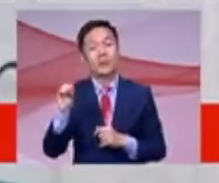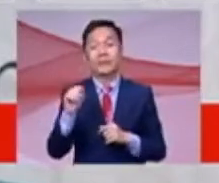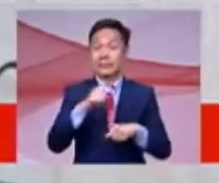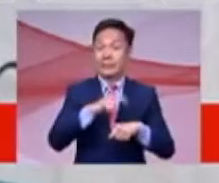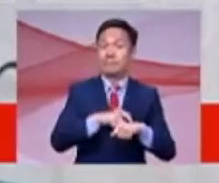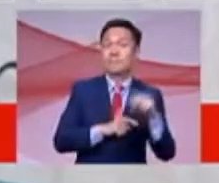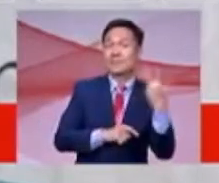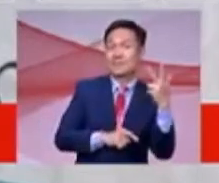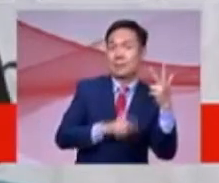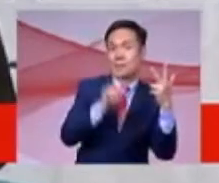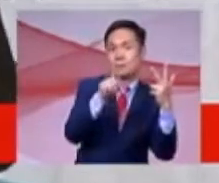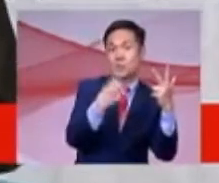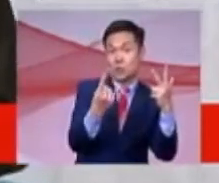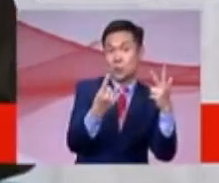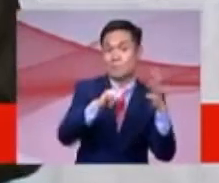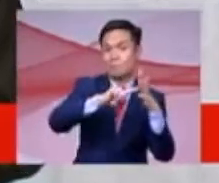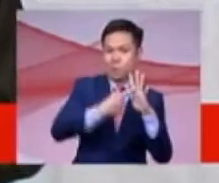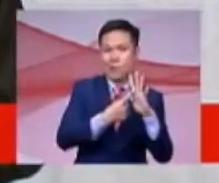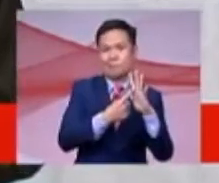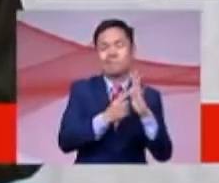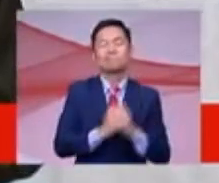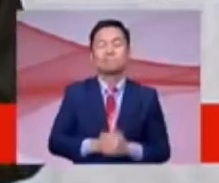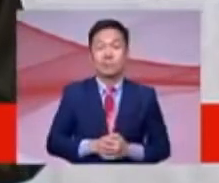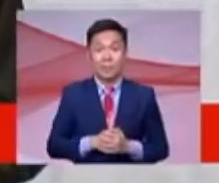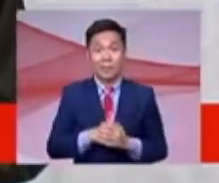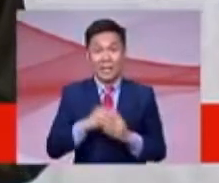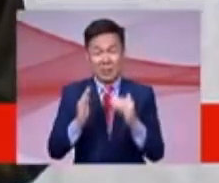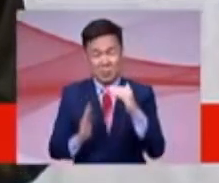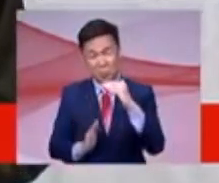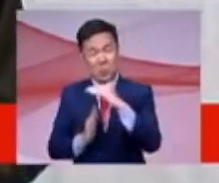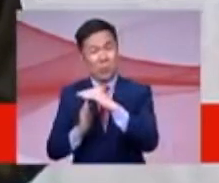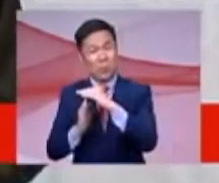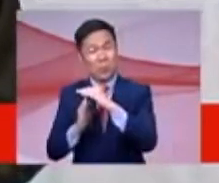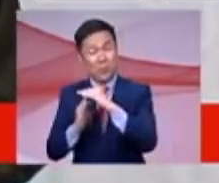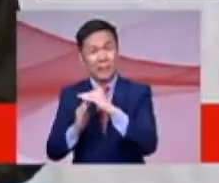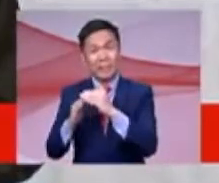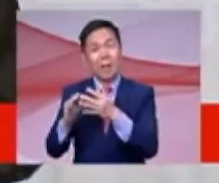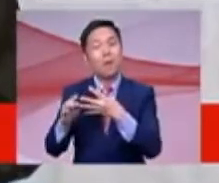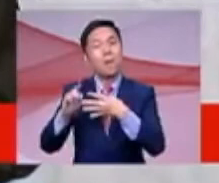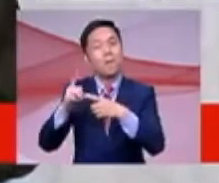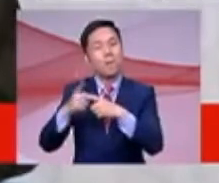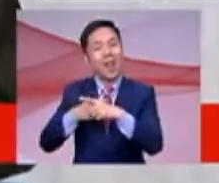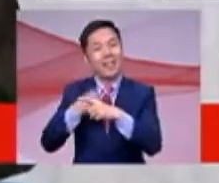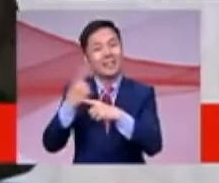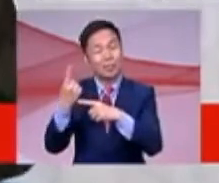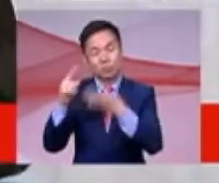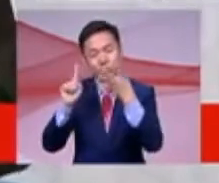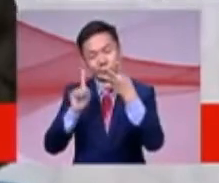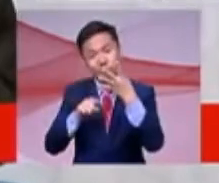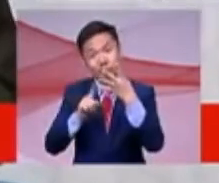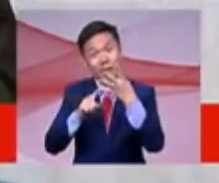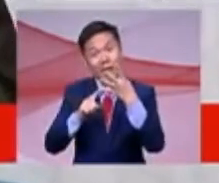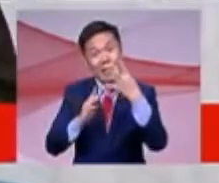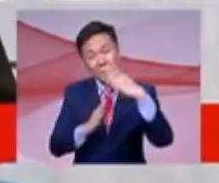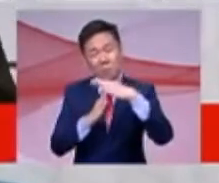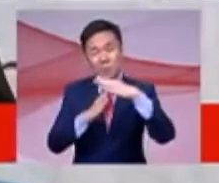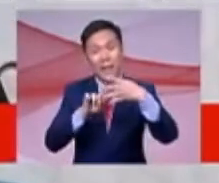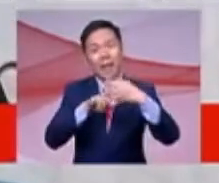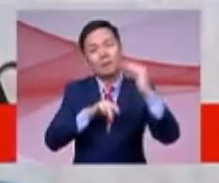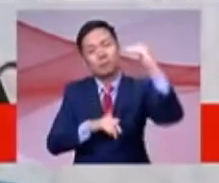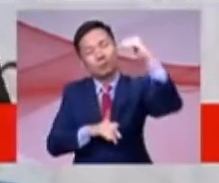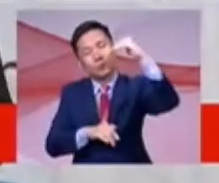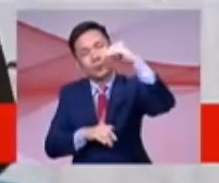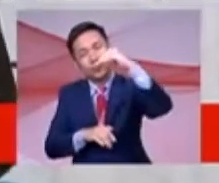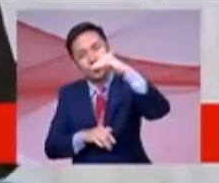Januari dan kemuncak kes pada akhir bulan Januari, dan kes makin menurun selama 6